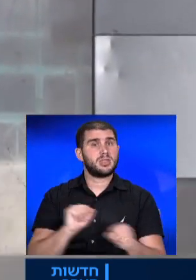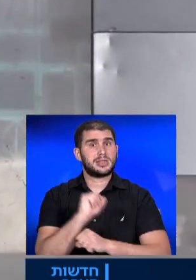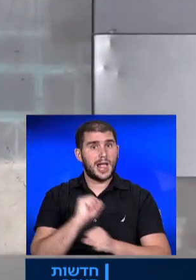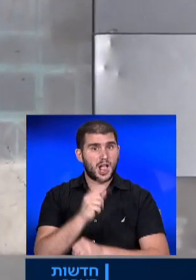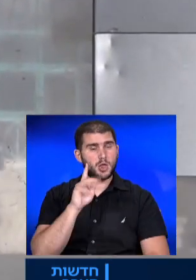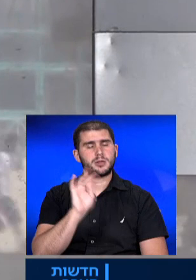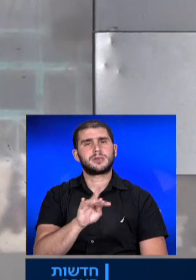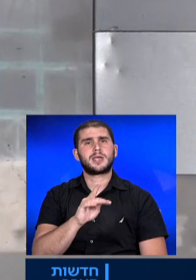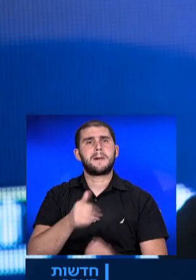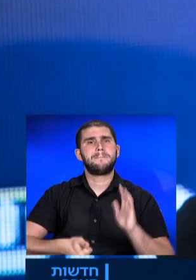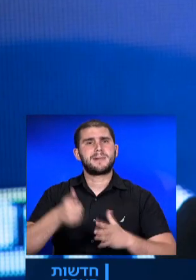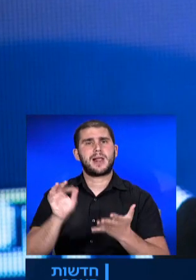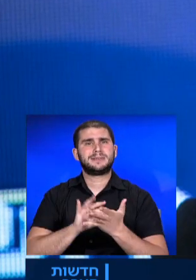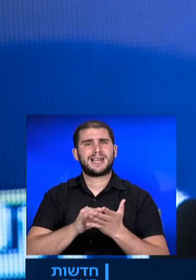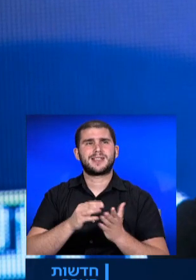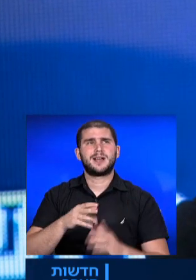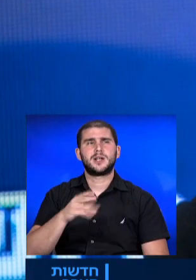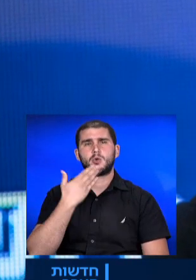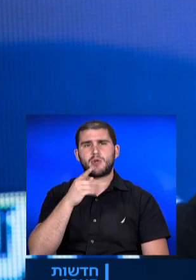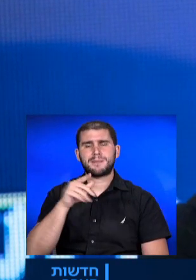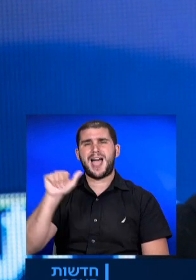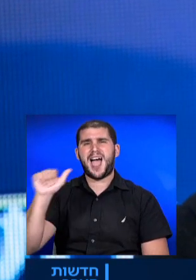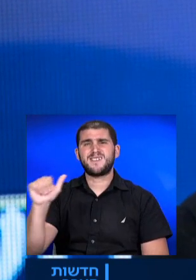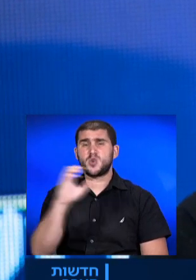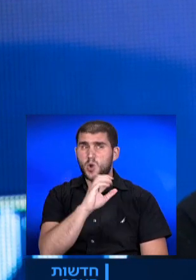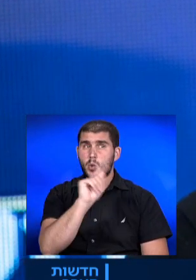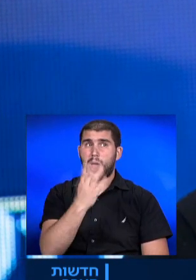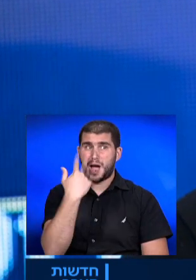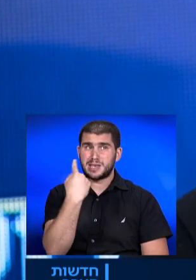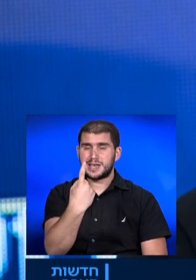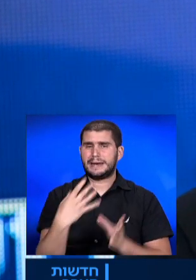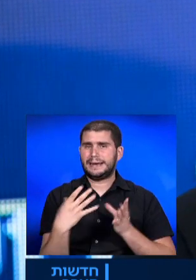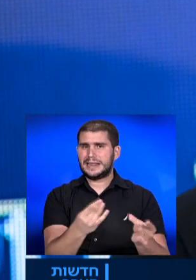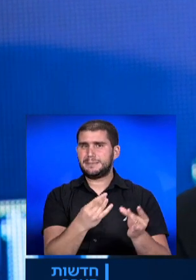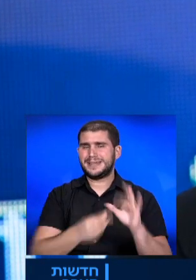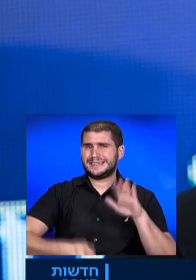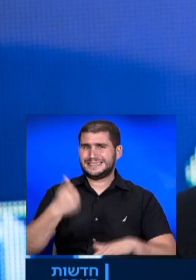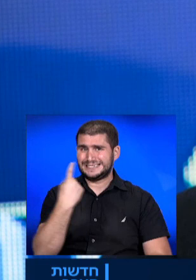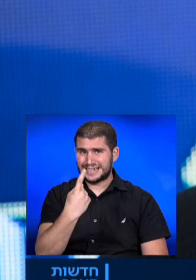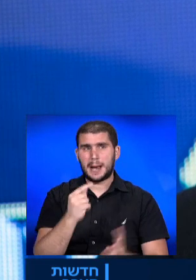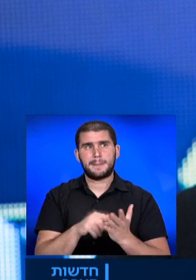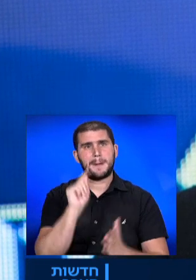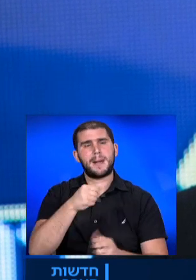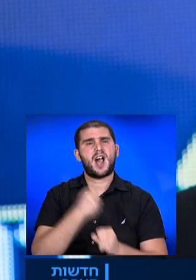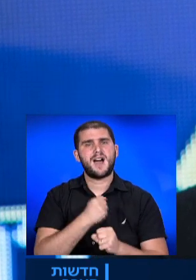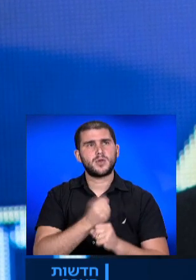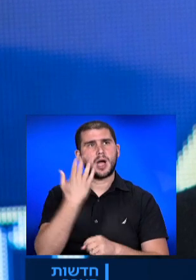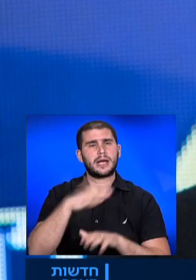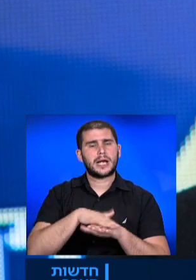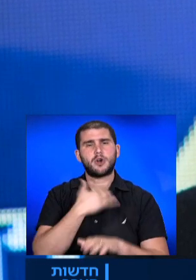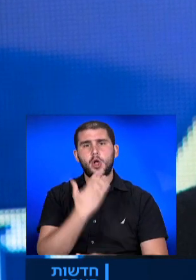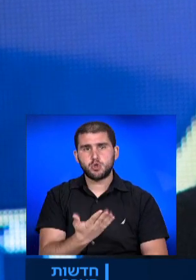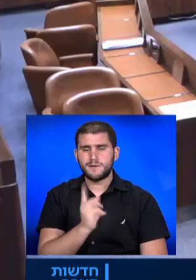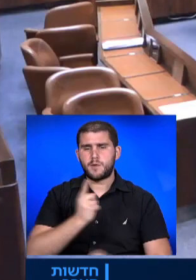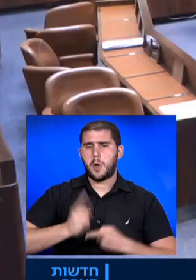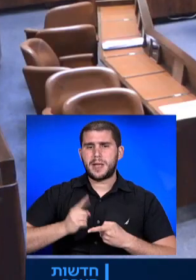כלפי מנכ״ל המשרד לענייני ירושלים, אבי כהן, שייתכן כי היה זה שהדביק את השר, על שהגיע לעבודתו כשחש ברע ולא